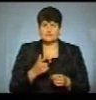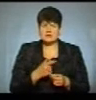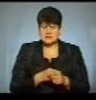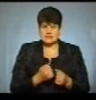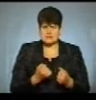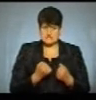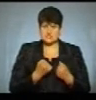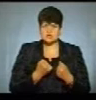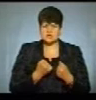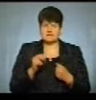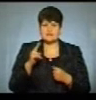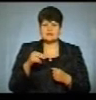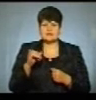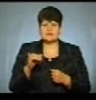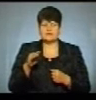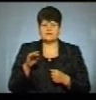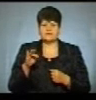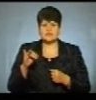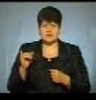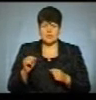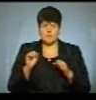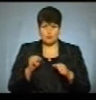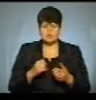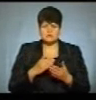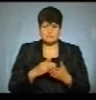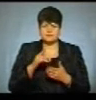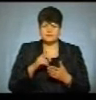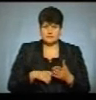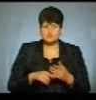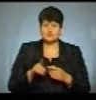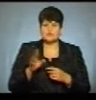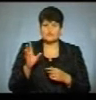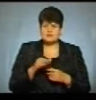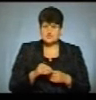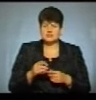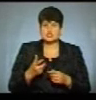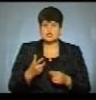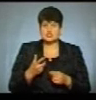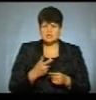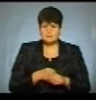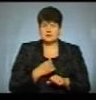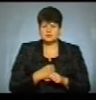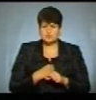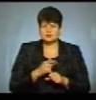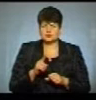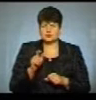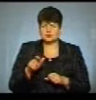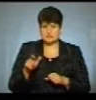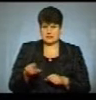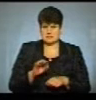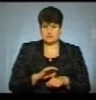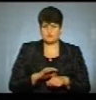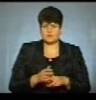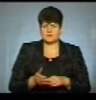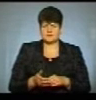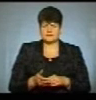захищає від дифтерії? Чи можна мати впевненість, якщо всі щеплення пройдено, що людина не захворіє